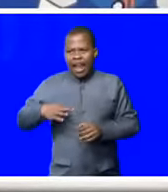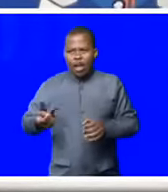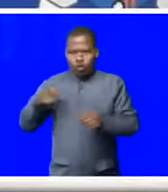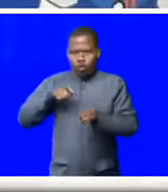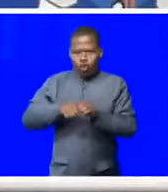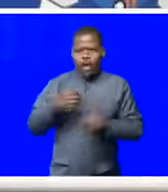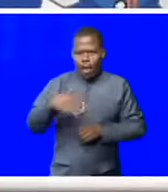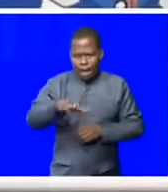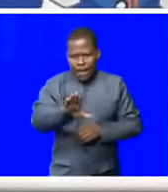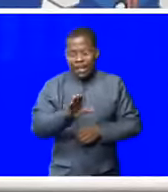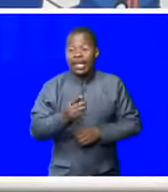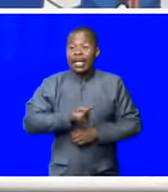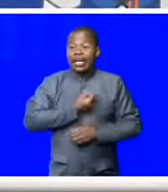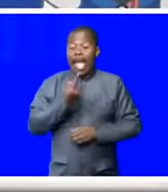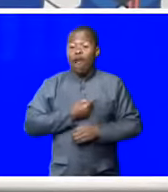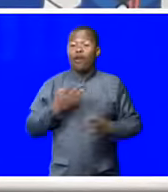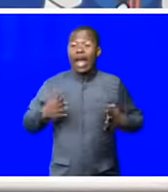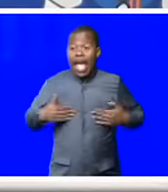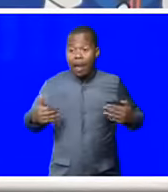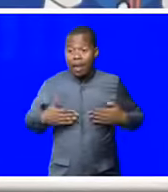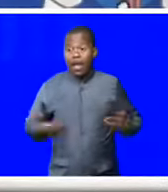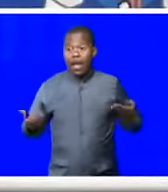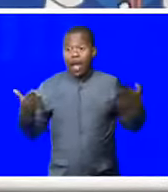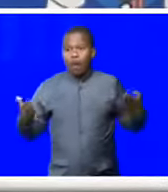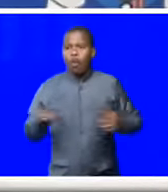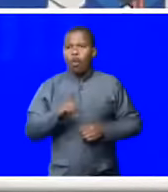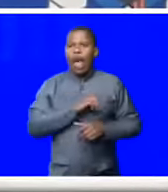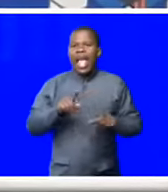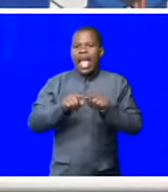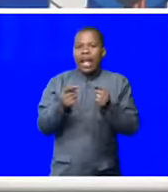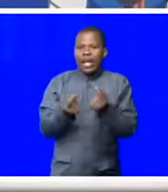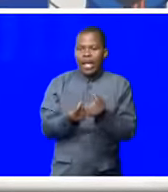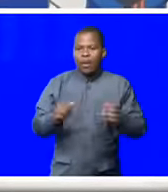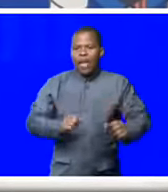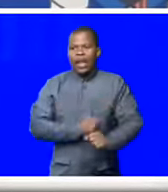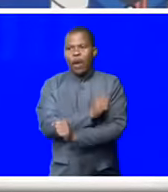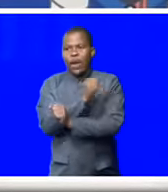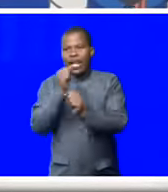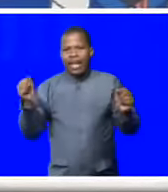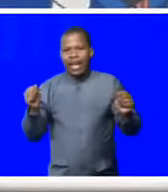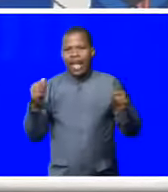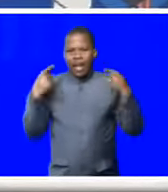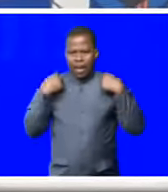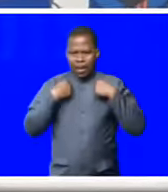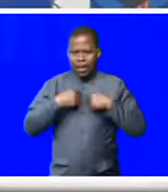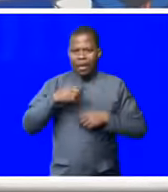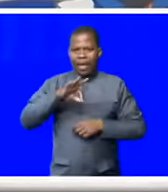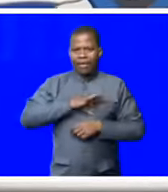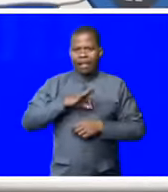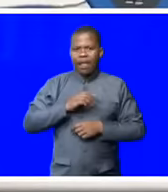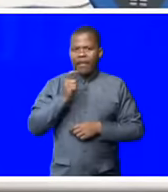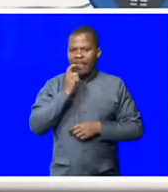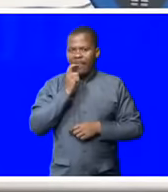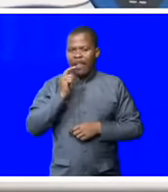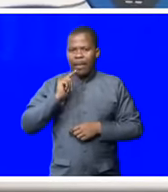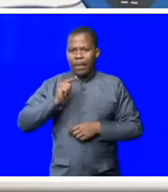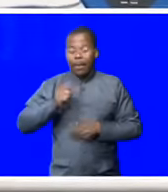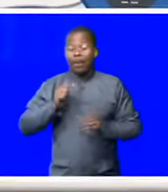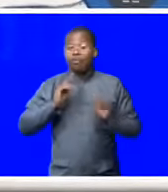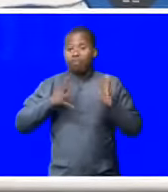bengithi basibuko laba because it shows ukuthi even our women are capable of